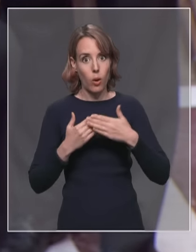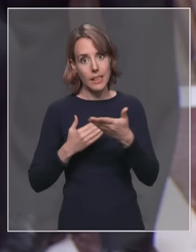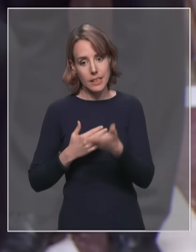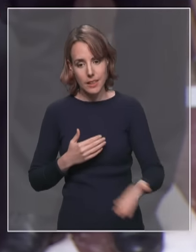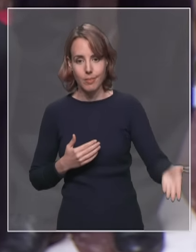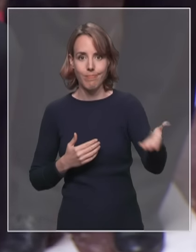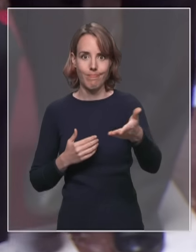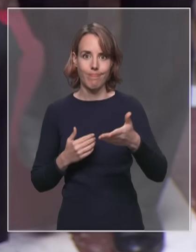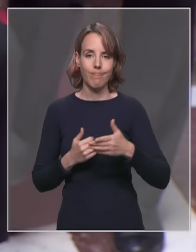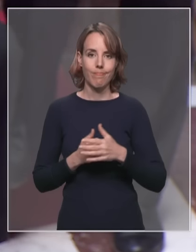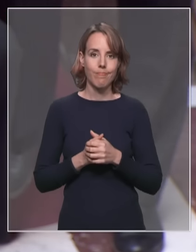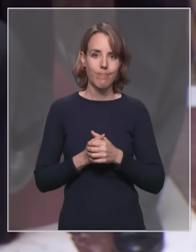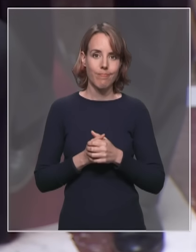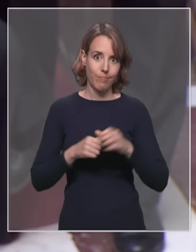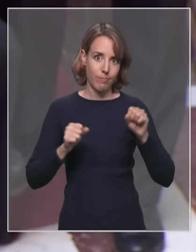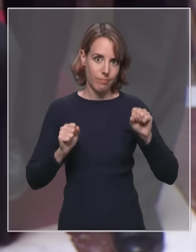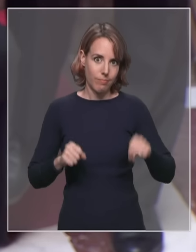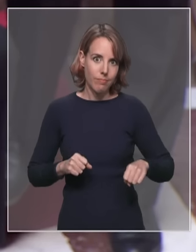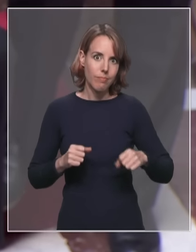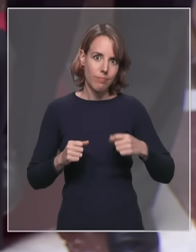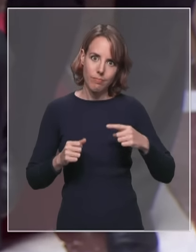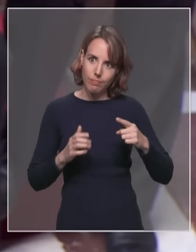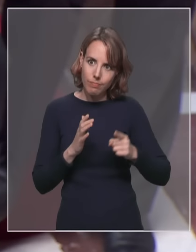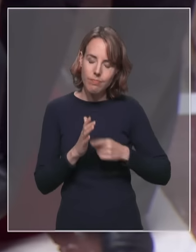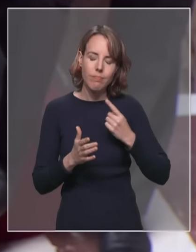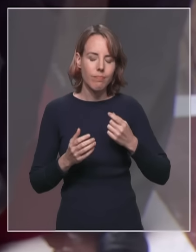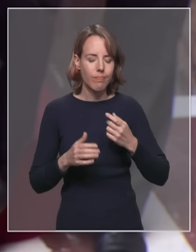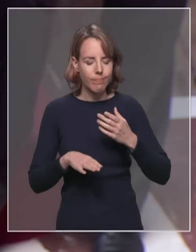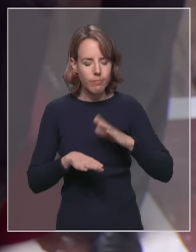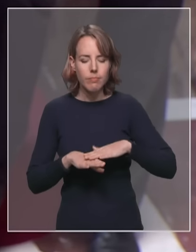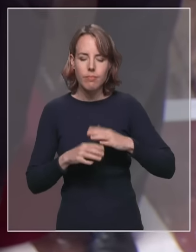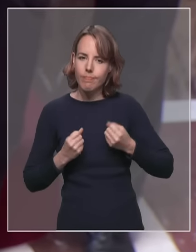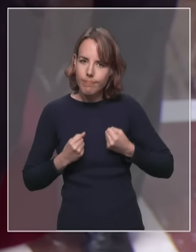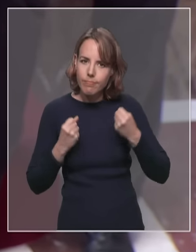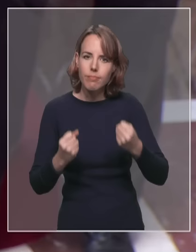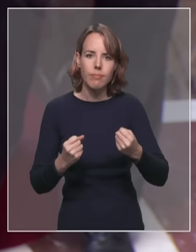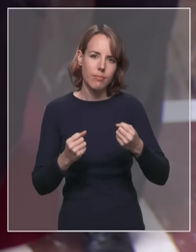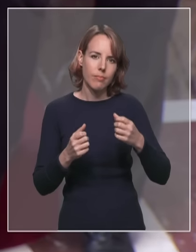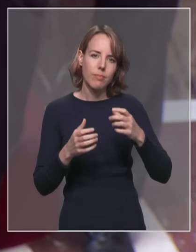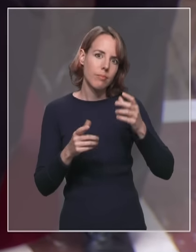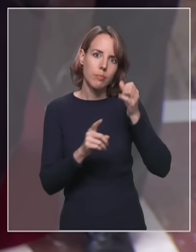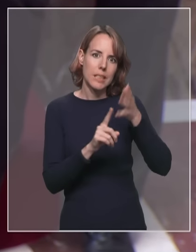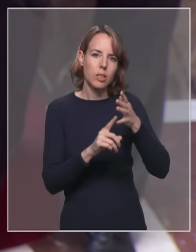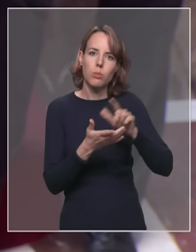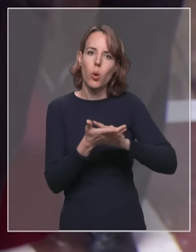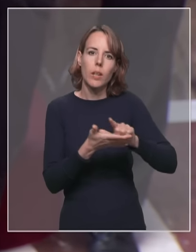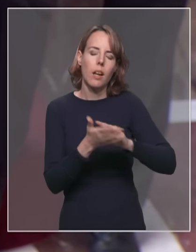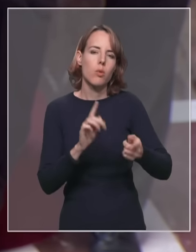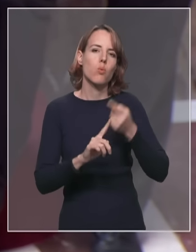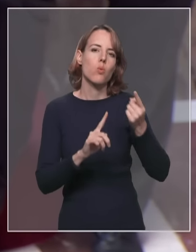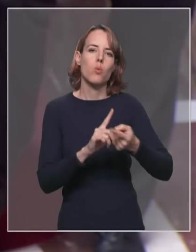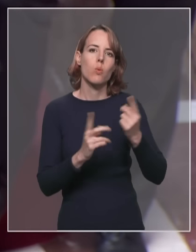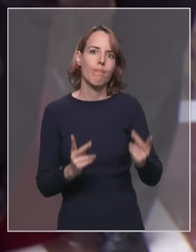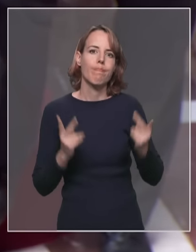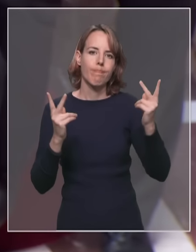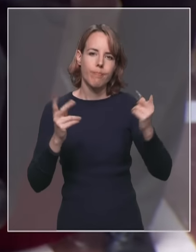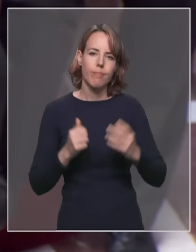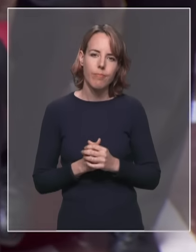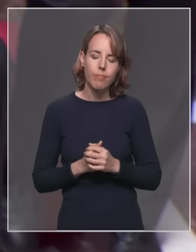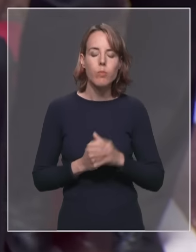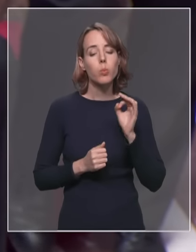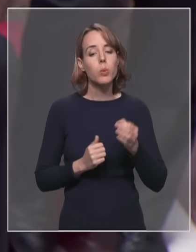nationale de rappeler notre engagement et notre attachement aux missions locales. Nous le savons parce que malgré les progrès qui ont